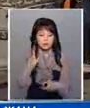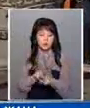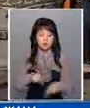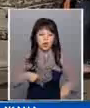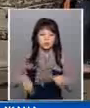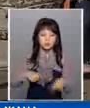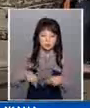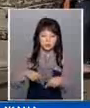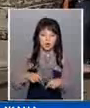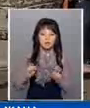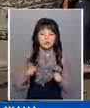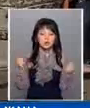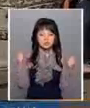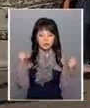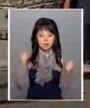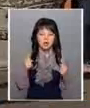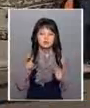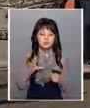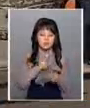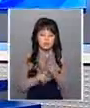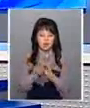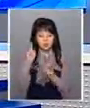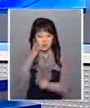атақты футболшылар, спортшылар шығуына